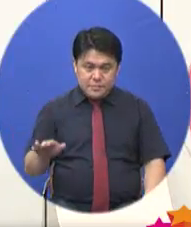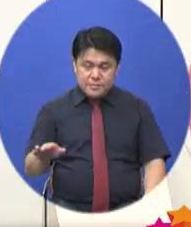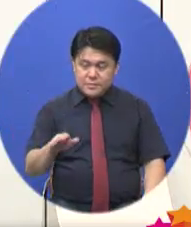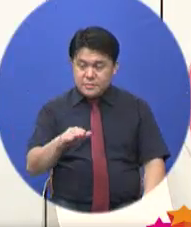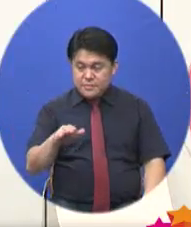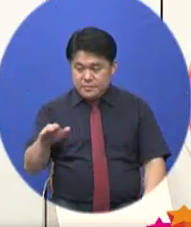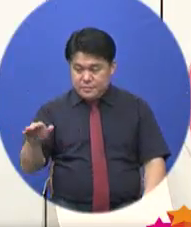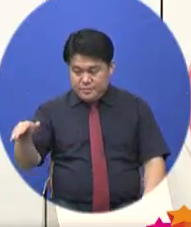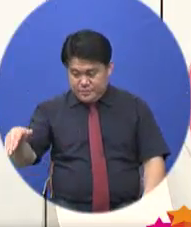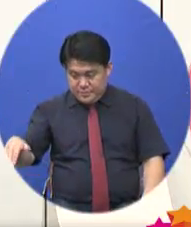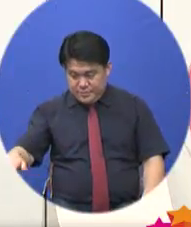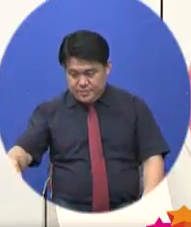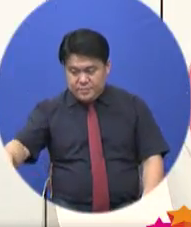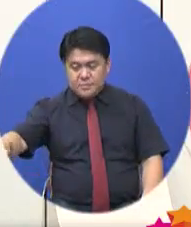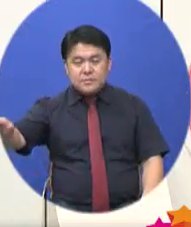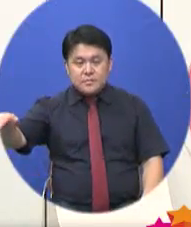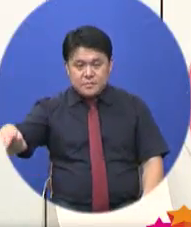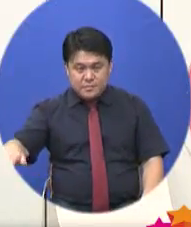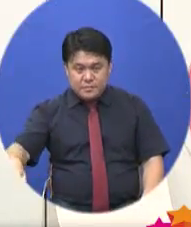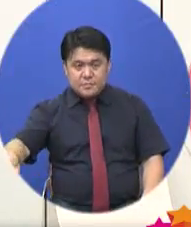달래였건만